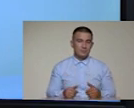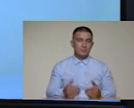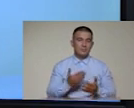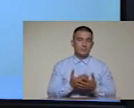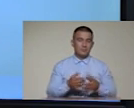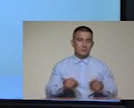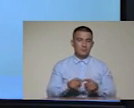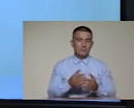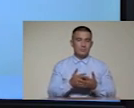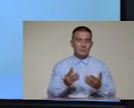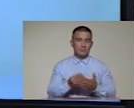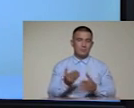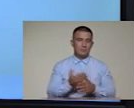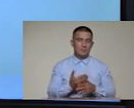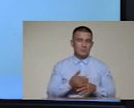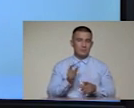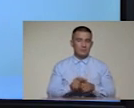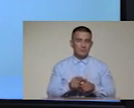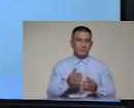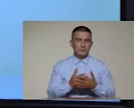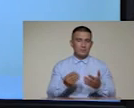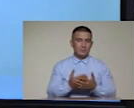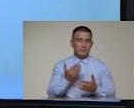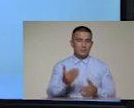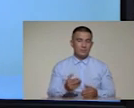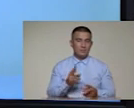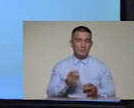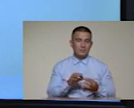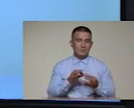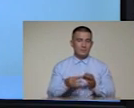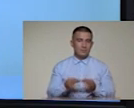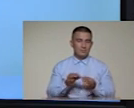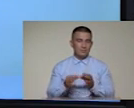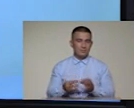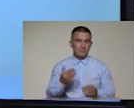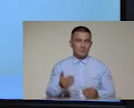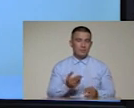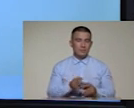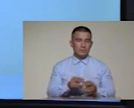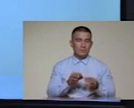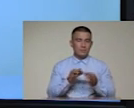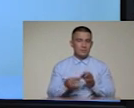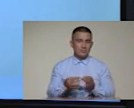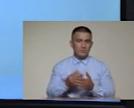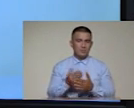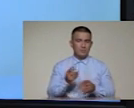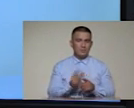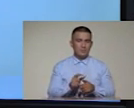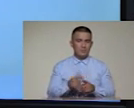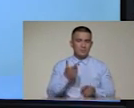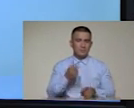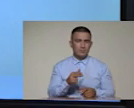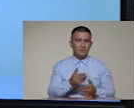Ya'ni yordamchi so'z turkumlarining birinchisi bular bog'lovchilar. Bog'lovchilar gap